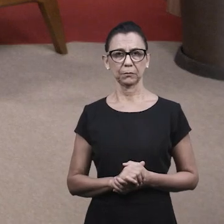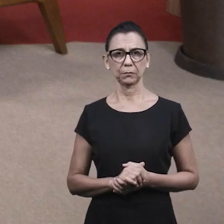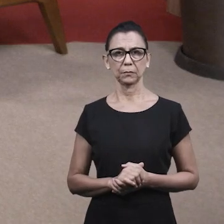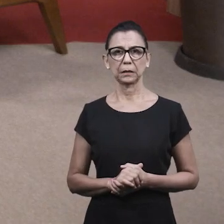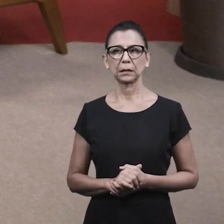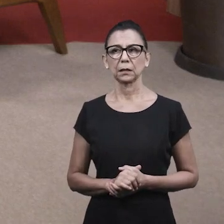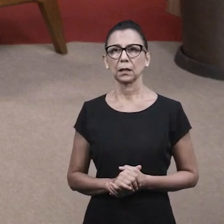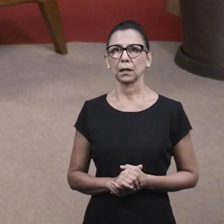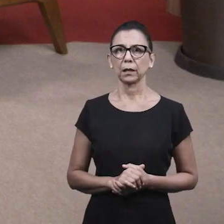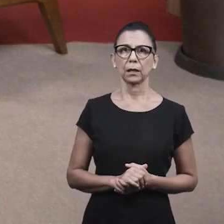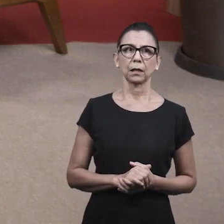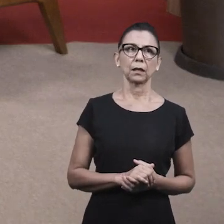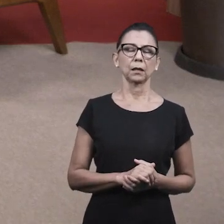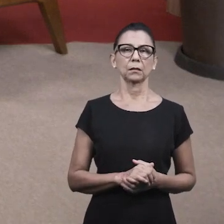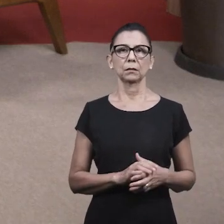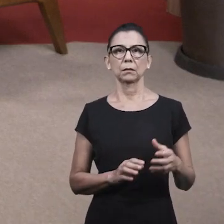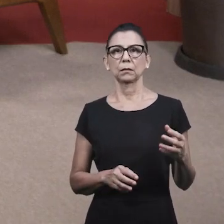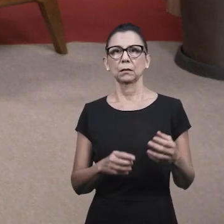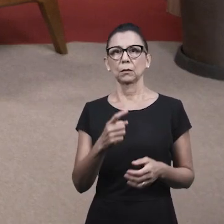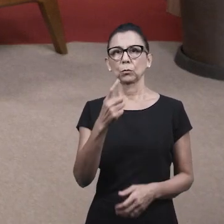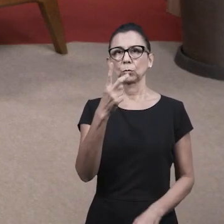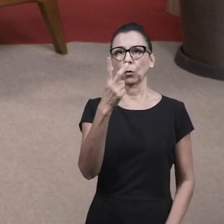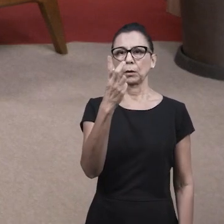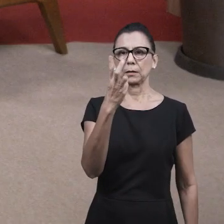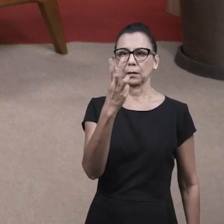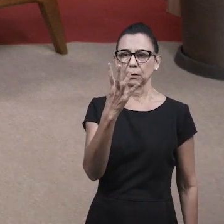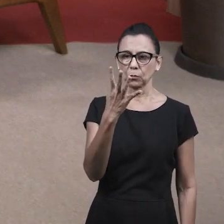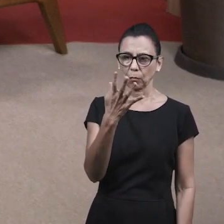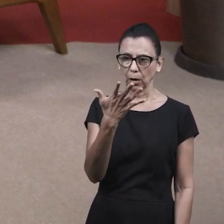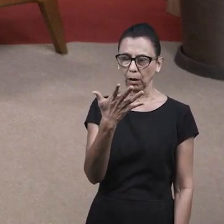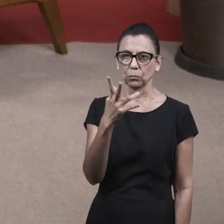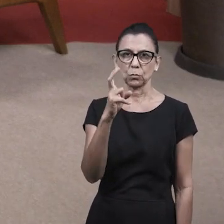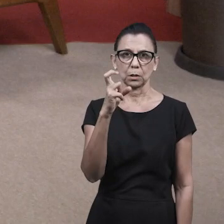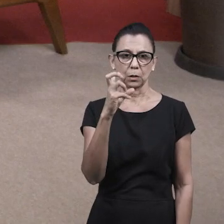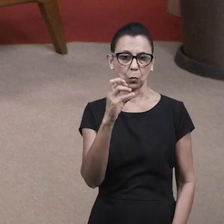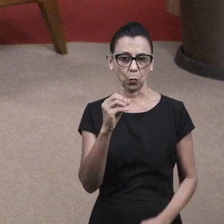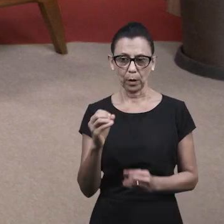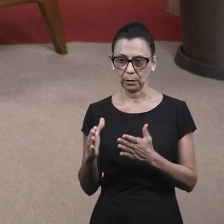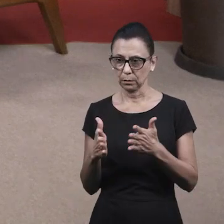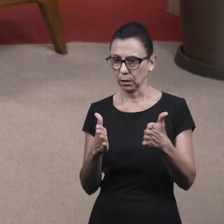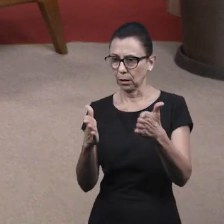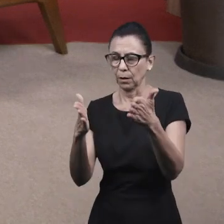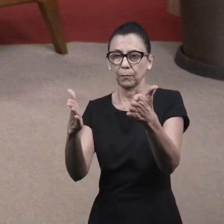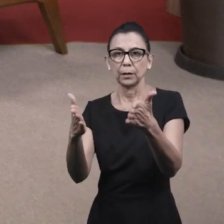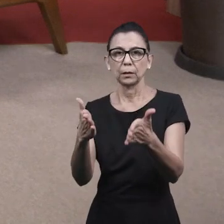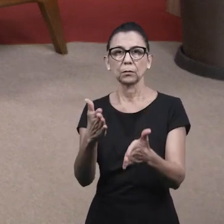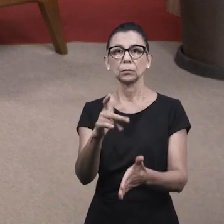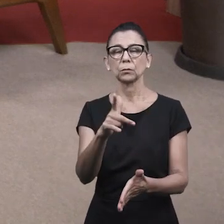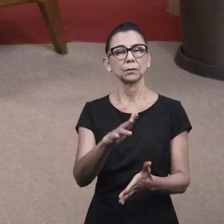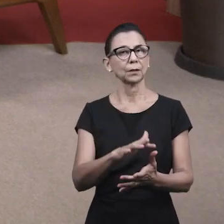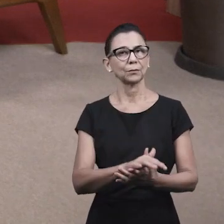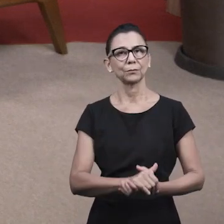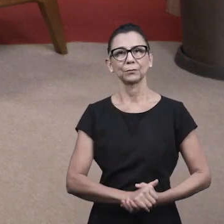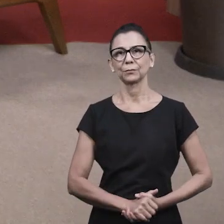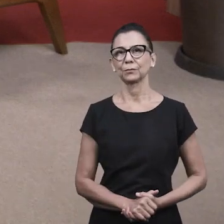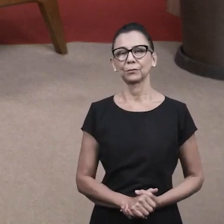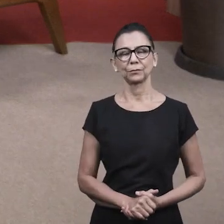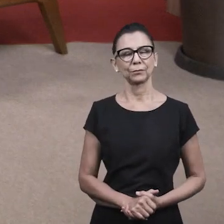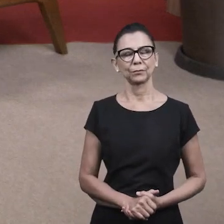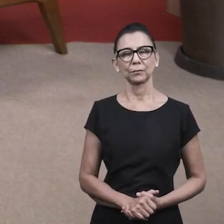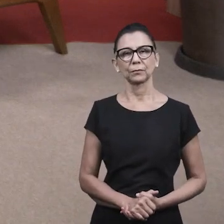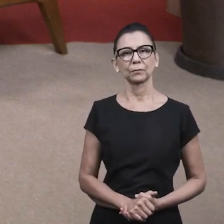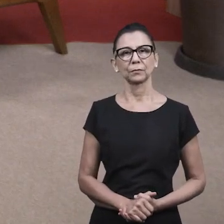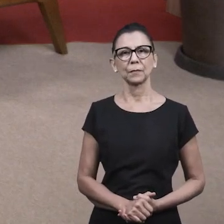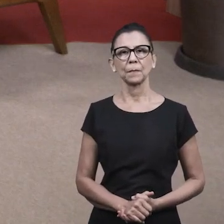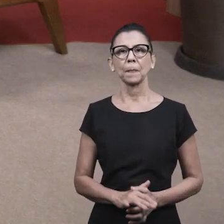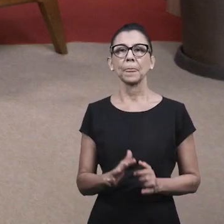n'existe pas 2, 3, 50 chemins. Jésus n'a pas dit « je suis un des chemins ». L'article